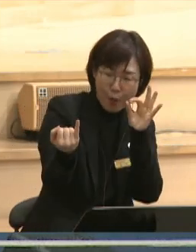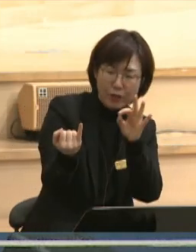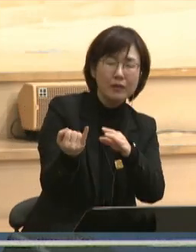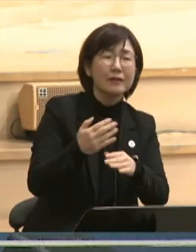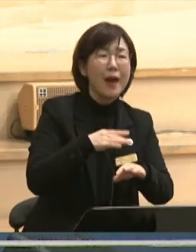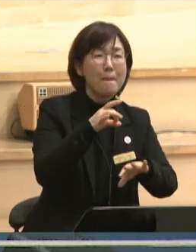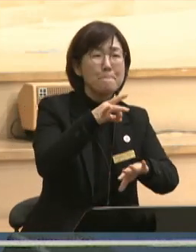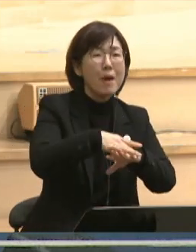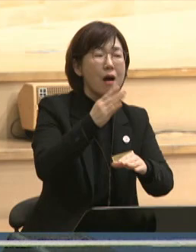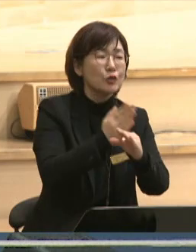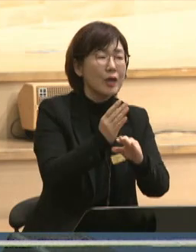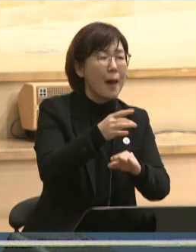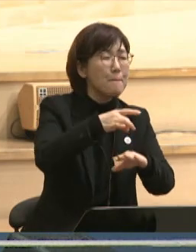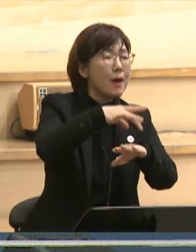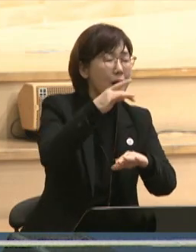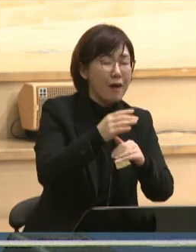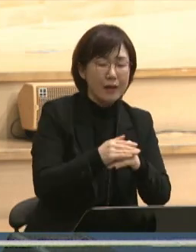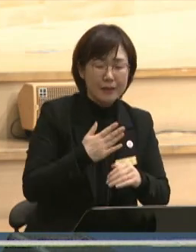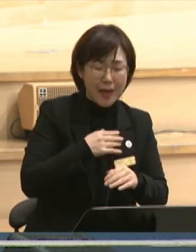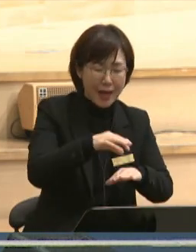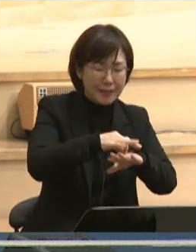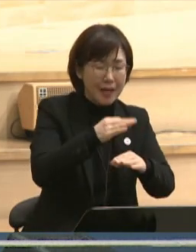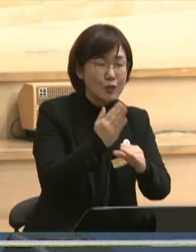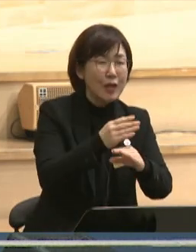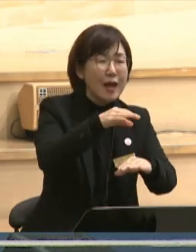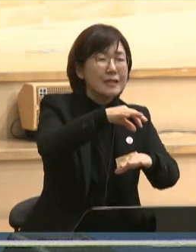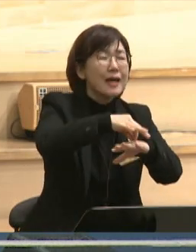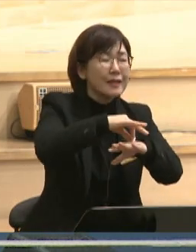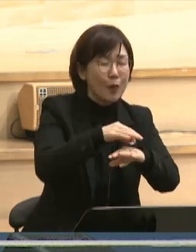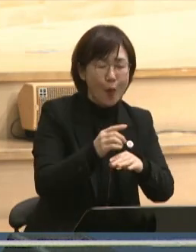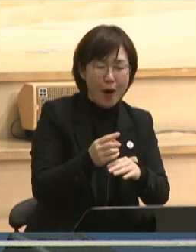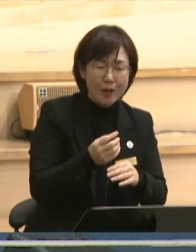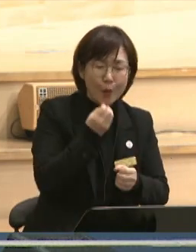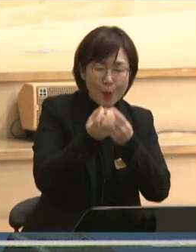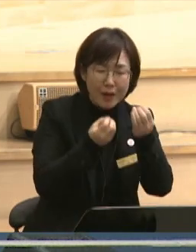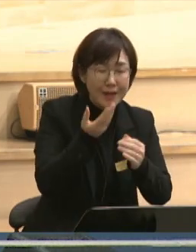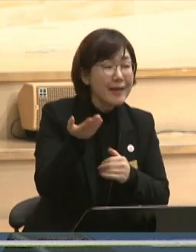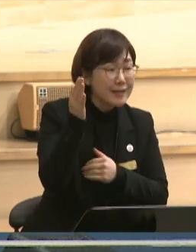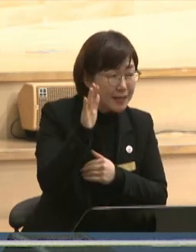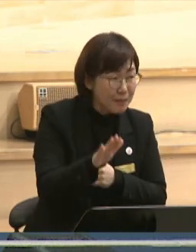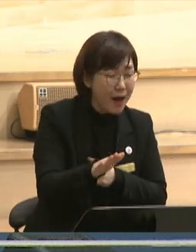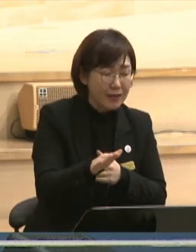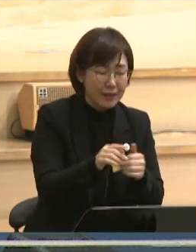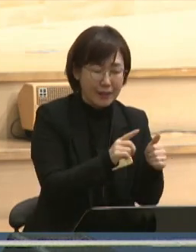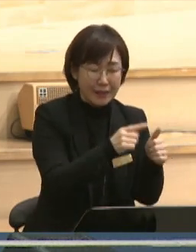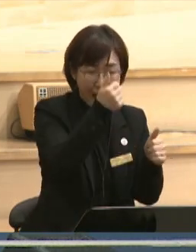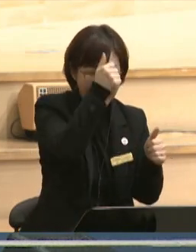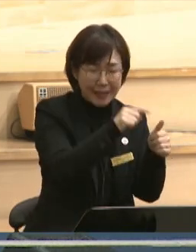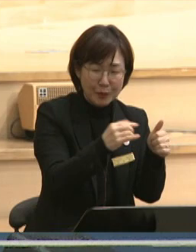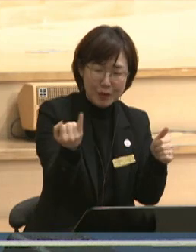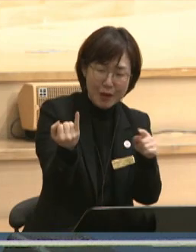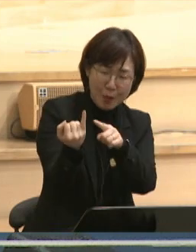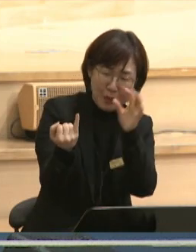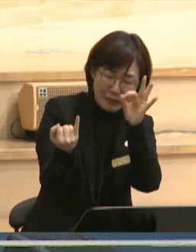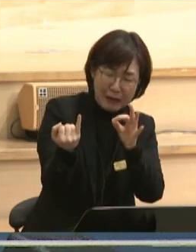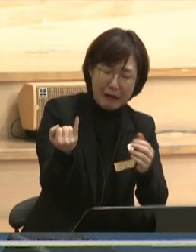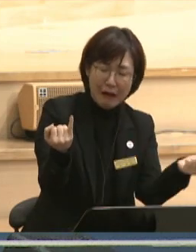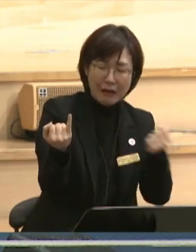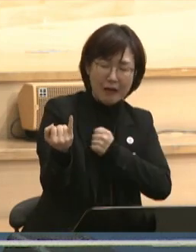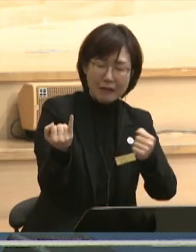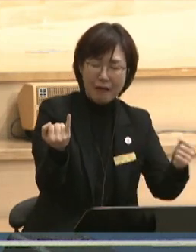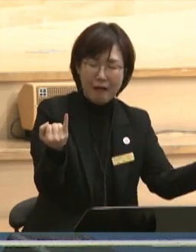빼요 살 중에 살이다 위대한 고백을 아담이 자기 입술로 했지만 아담도 그 여자 보면서 속 터졌을